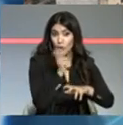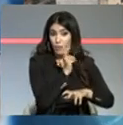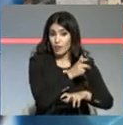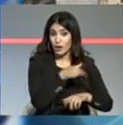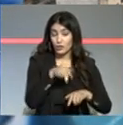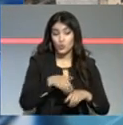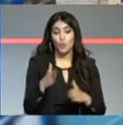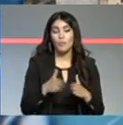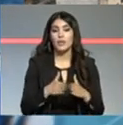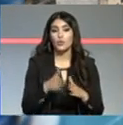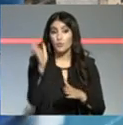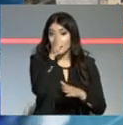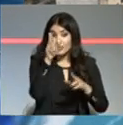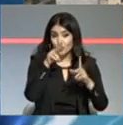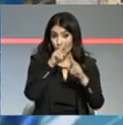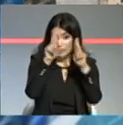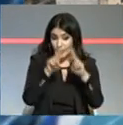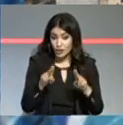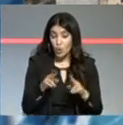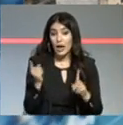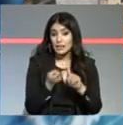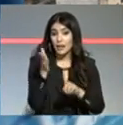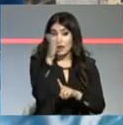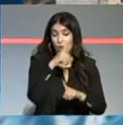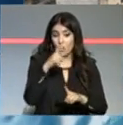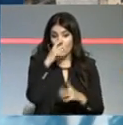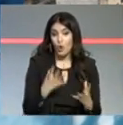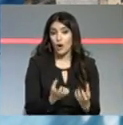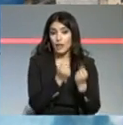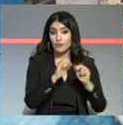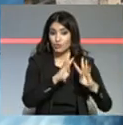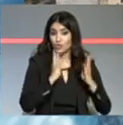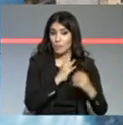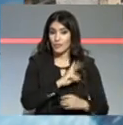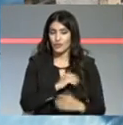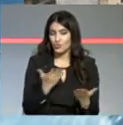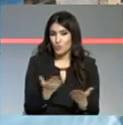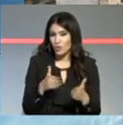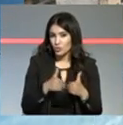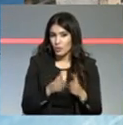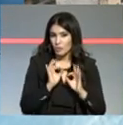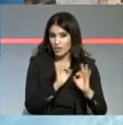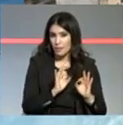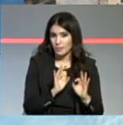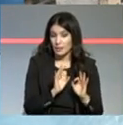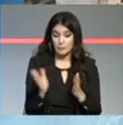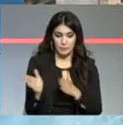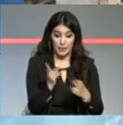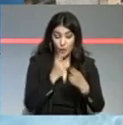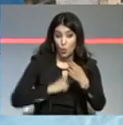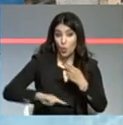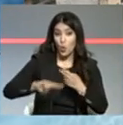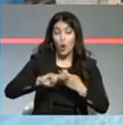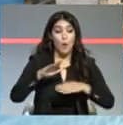ومن الدول العربيه خاصه لنصره هذه القضيه طبعا هو صار الموضوع هو